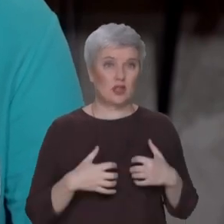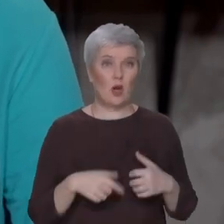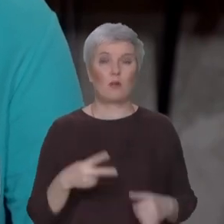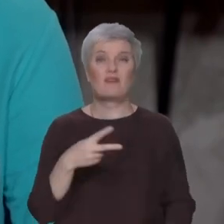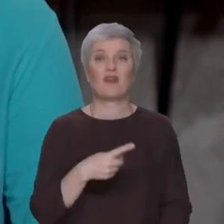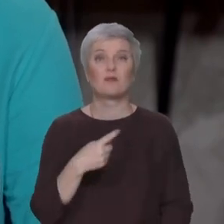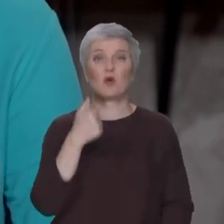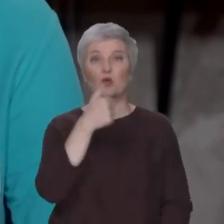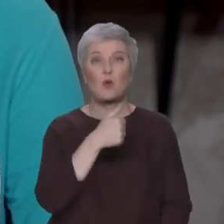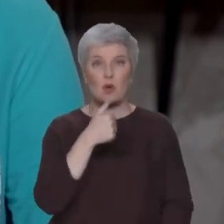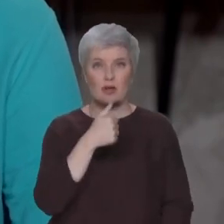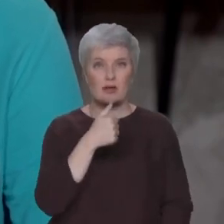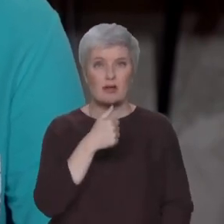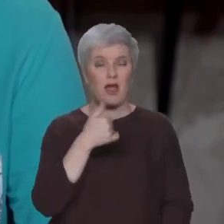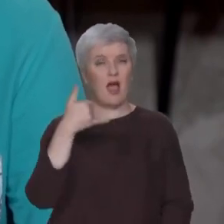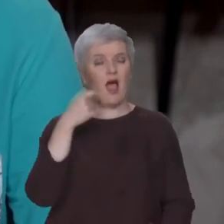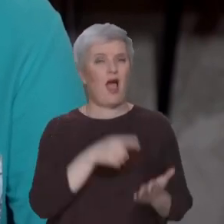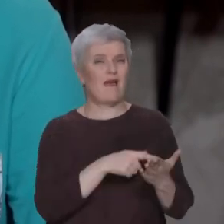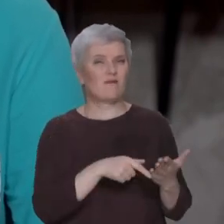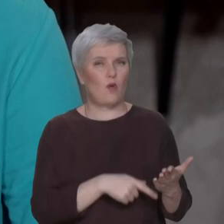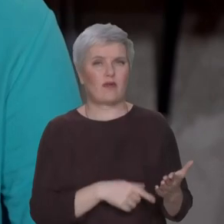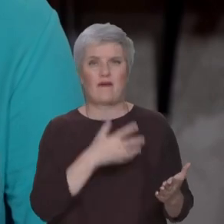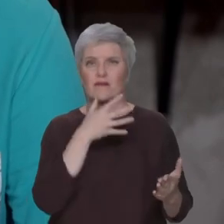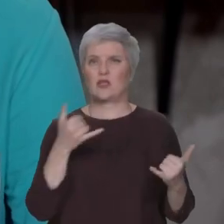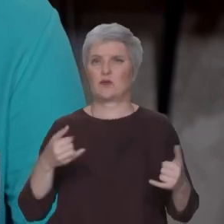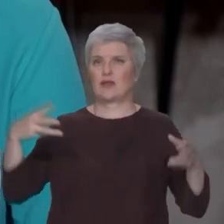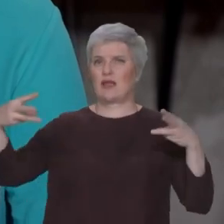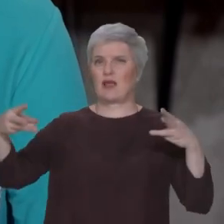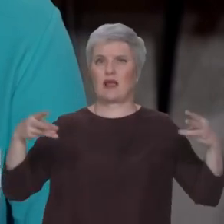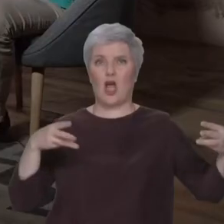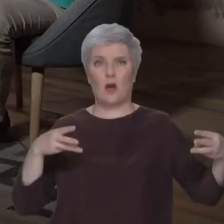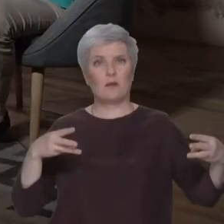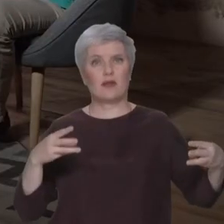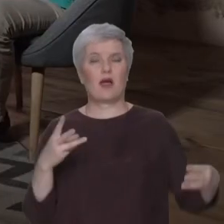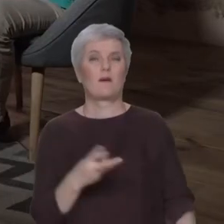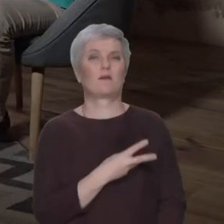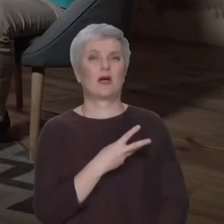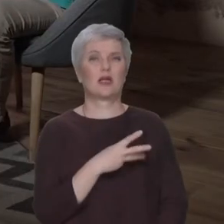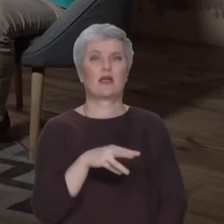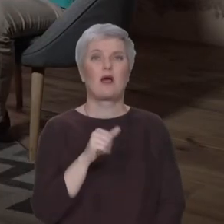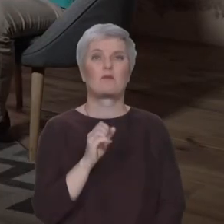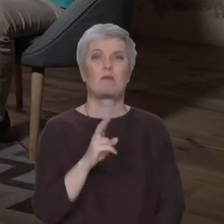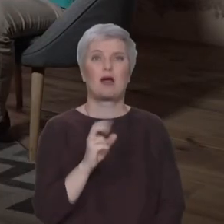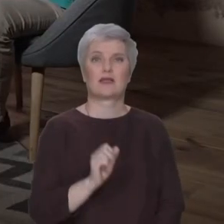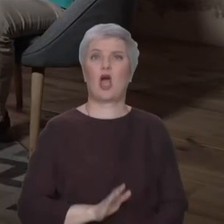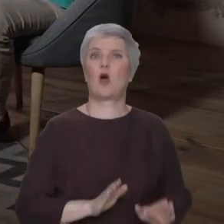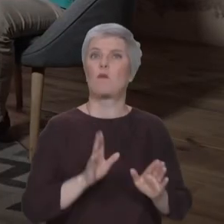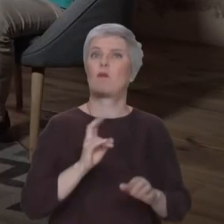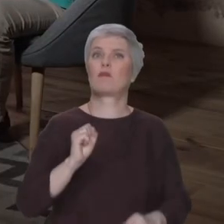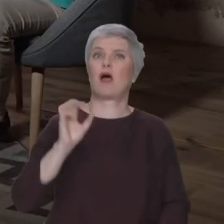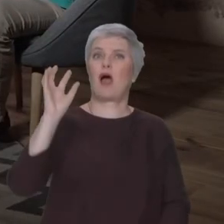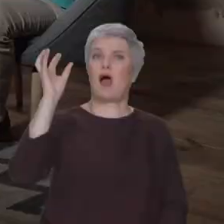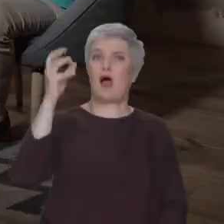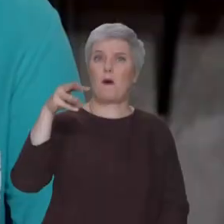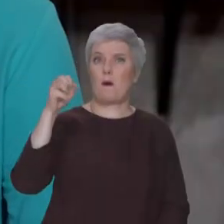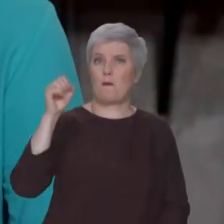21 столітті, століття айфонів і сучасних камер, і бажання Ілона Маска полетіти на Марс, і повною